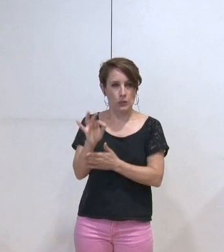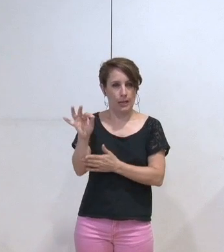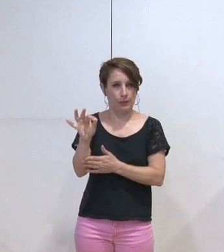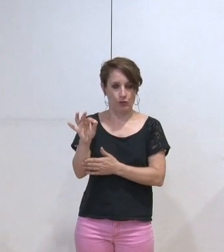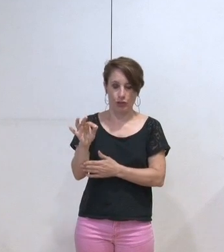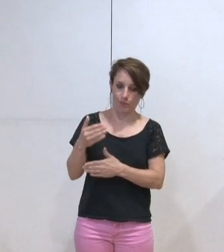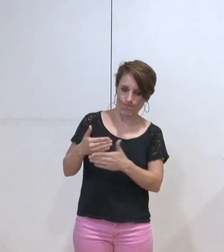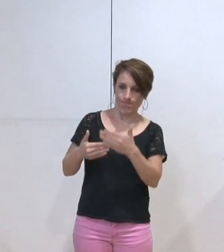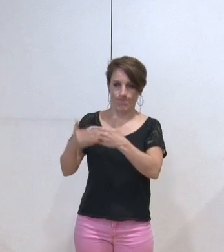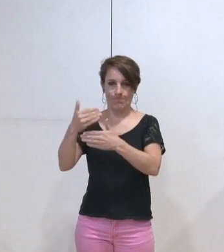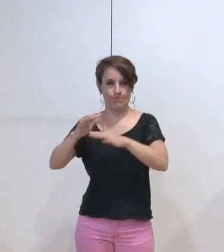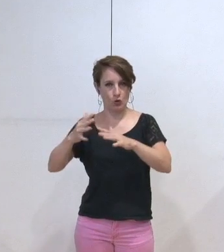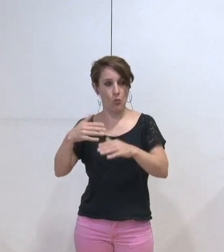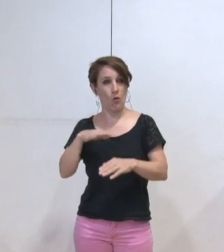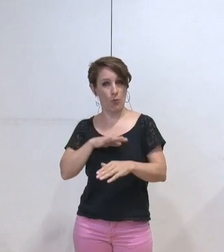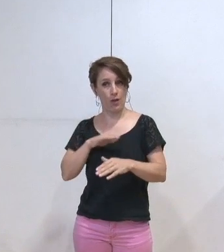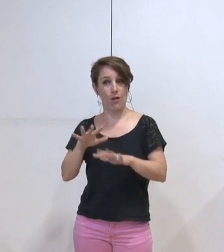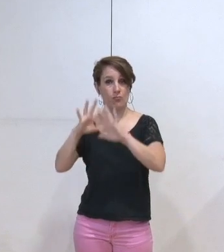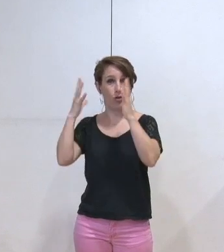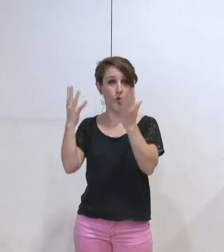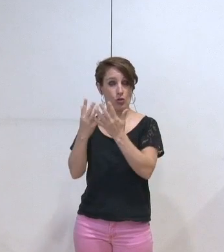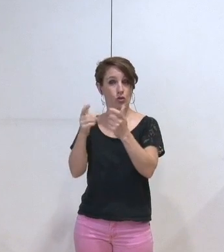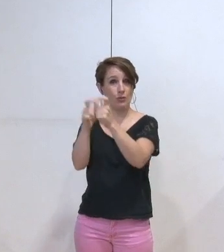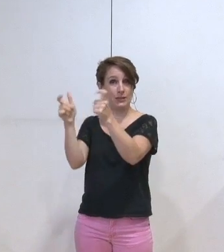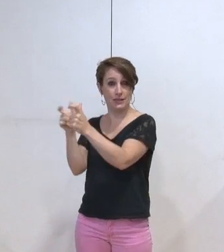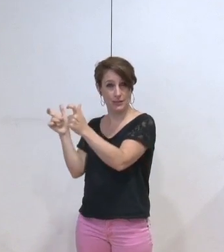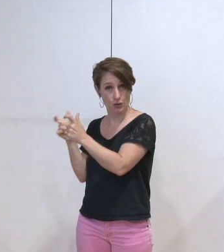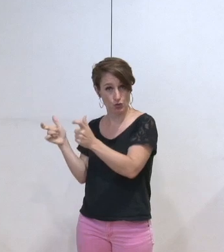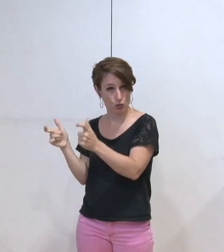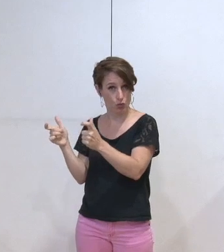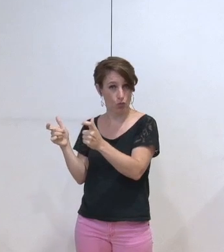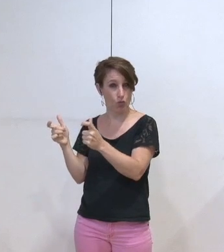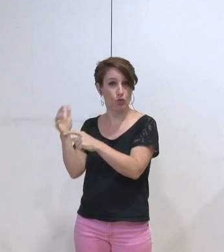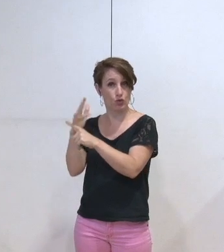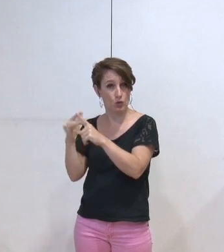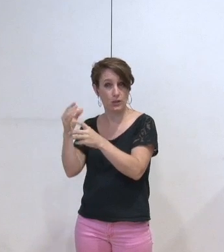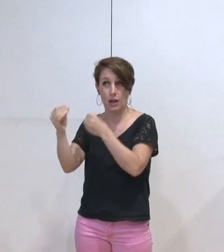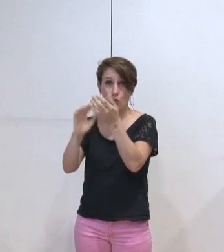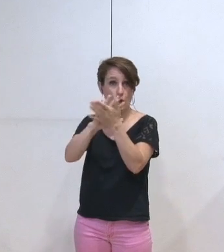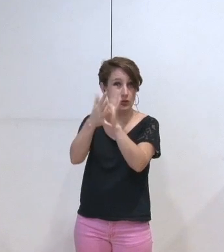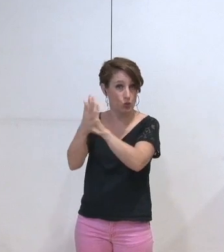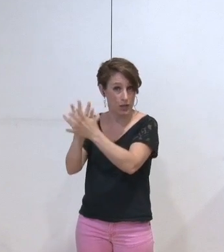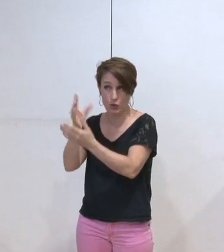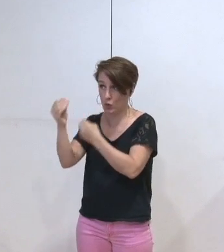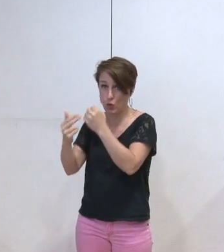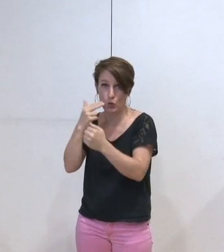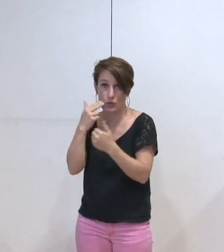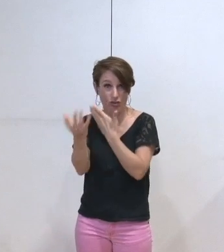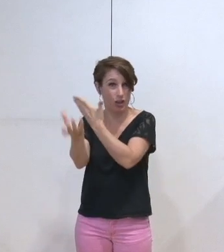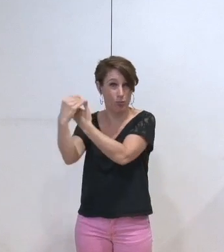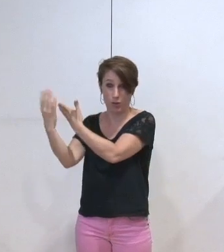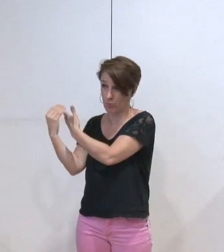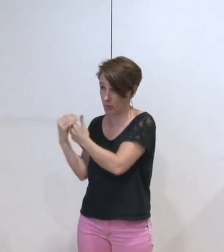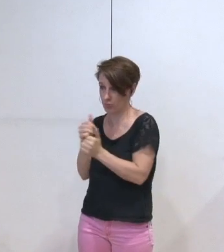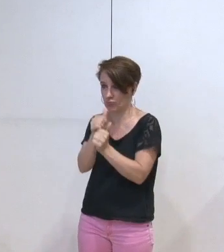l'ensemble des acteurs de l'action sociale du territoire à savoir les institutions les collectivités les associations également les usagers nous avons démarré